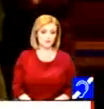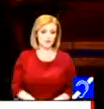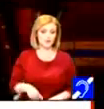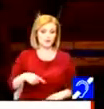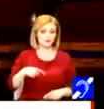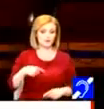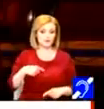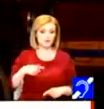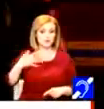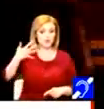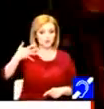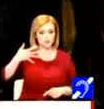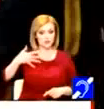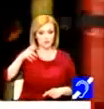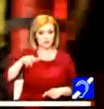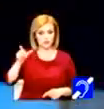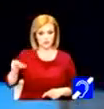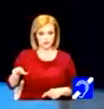50 de pompieri.